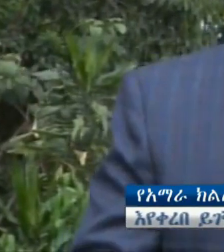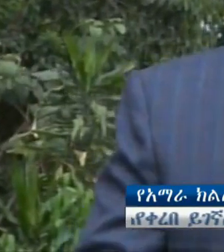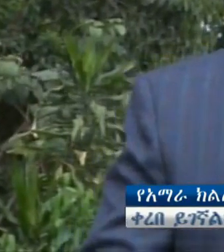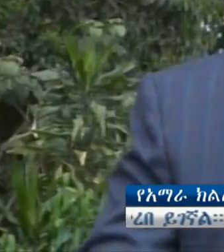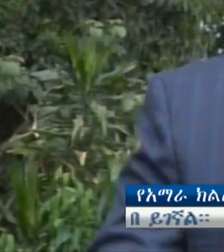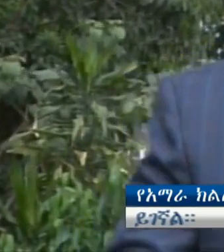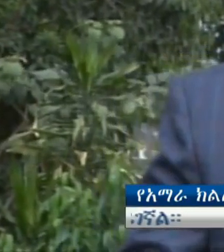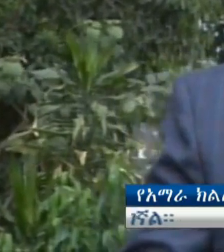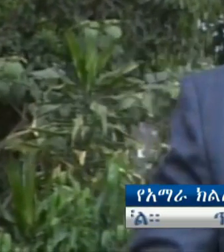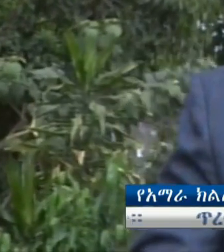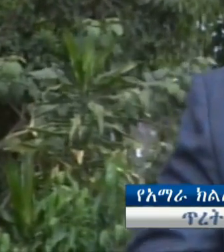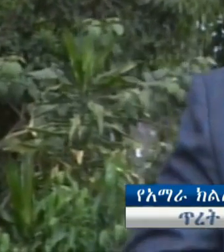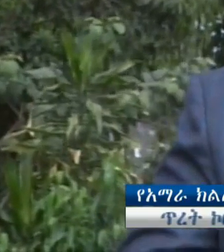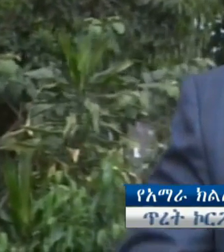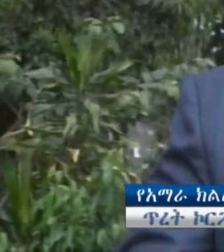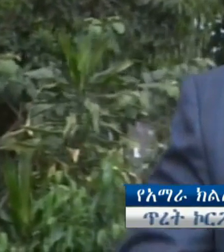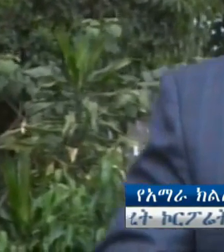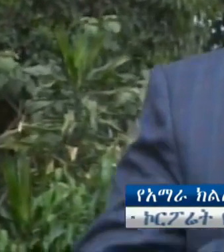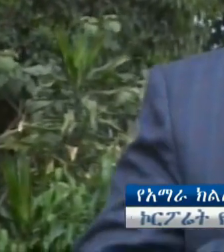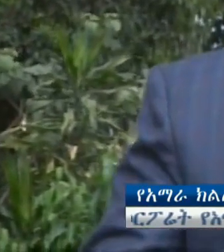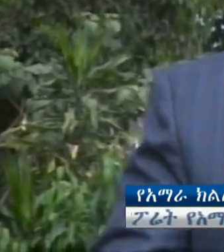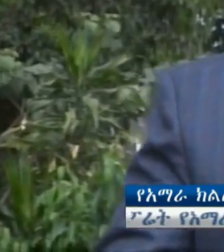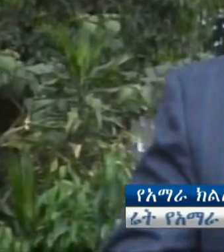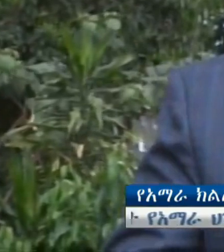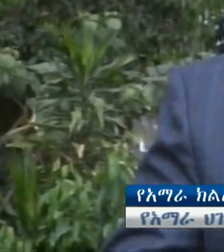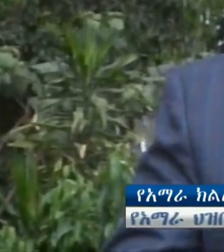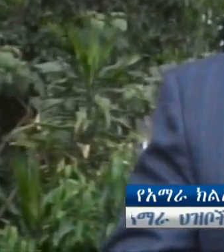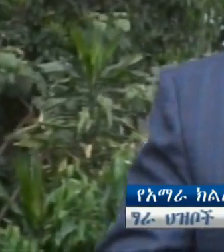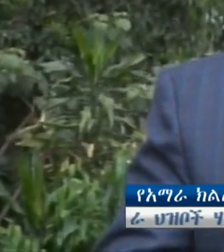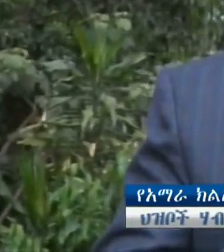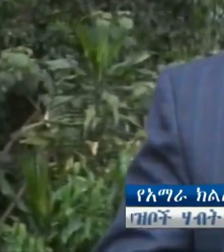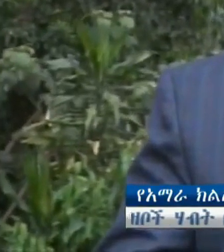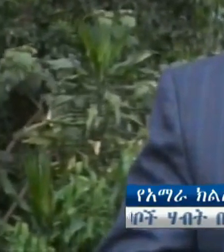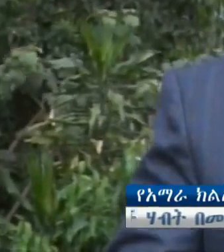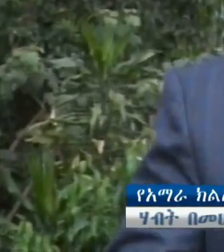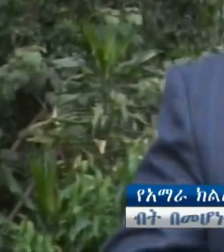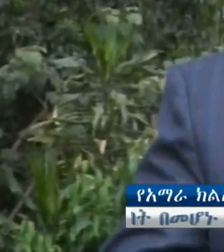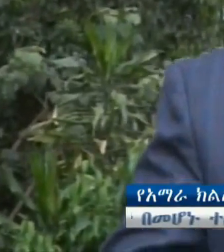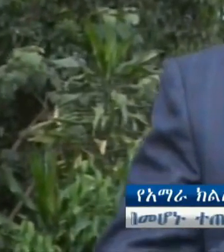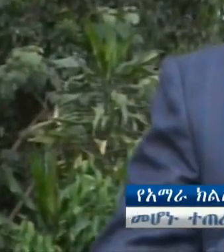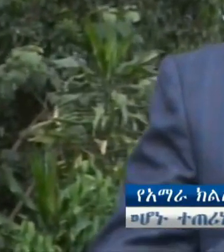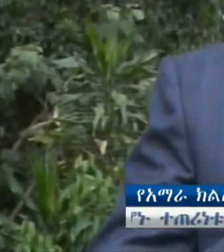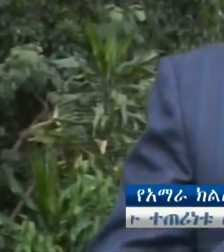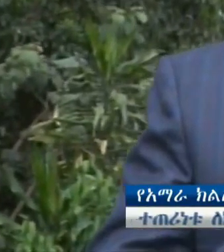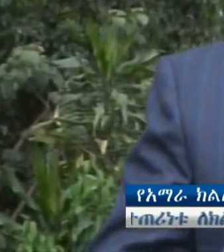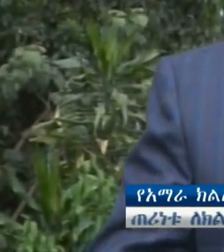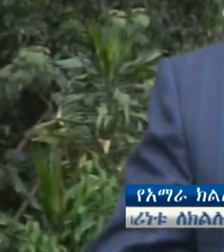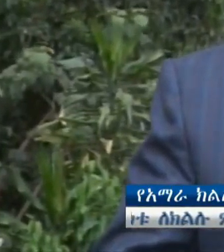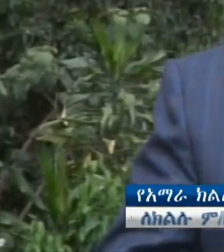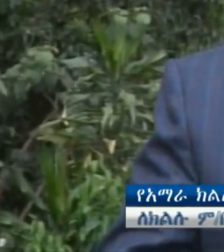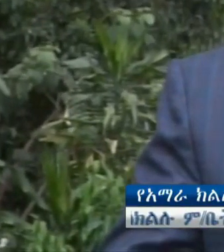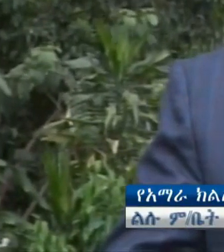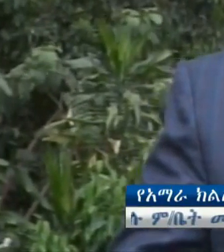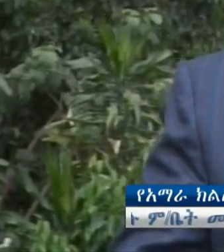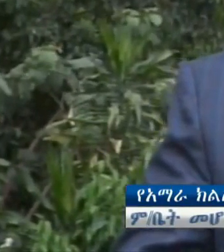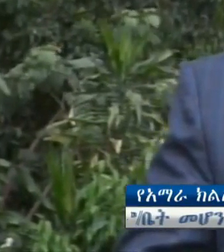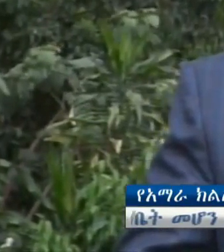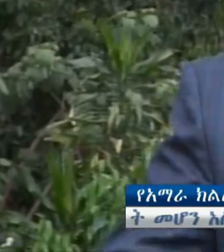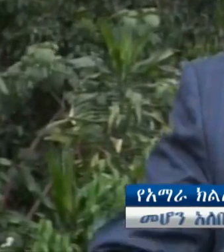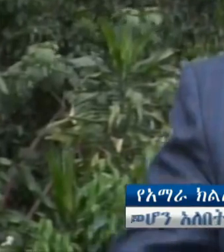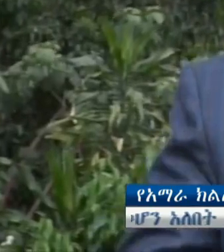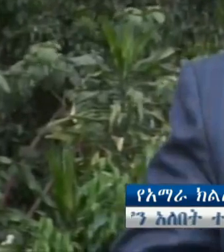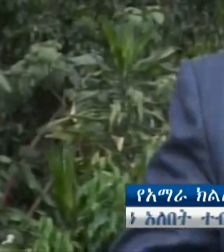ተናስተለን እየተወደዳችሁ ተመልካቾቻችን የአማራ ክልል ምክር ቤት አምስተኛ ዙር አምስተኛ አመት የሥራ ዘመን 14ኛ መደበኛ ጉባኤ የሁለተኛ